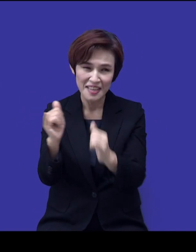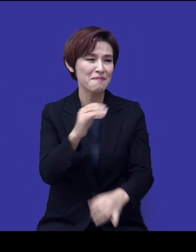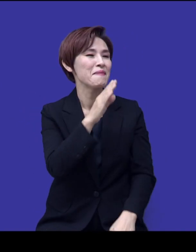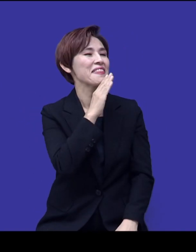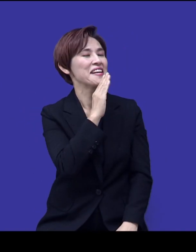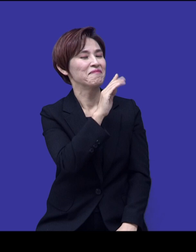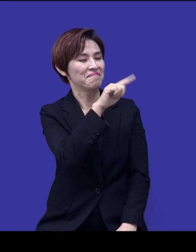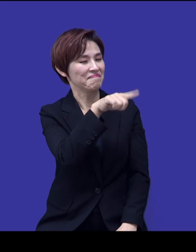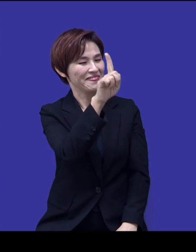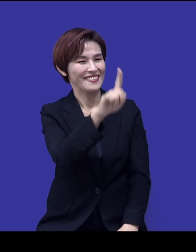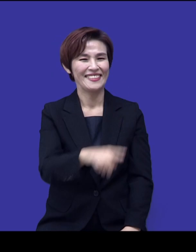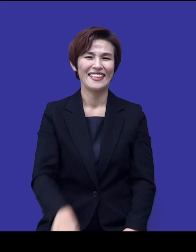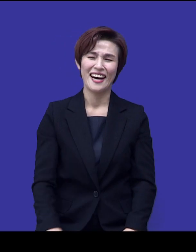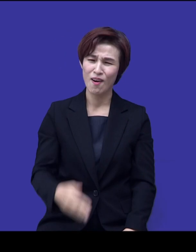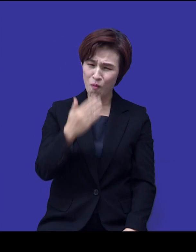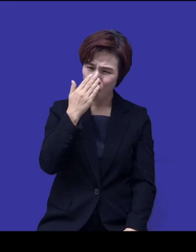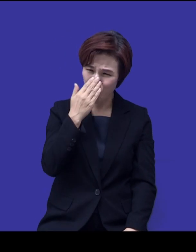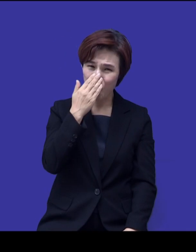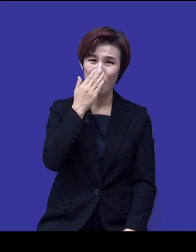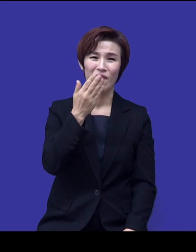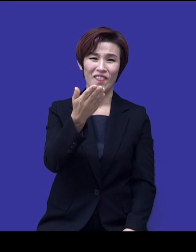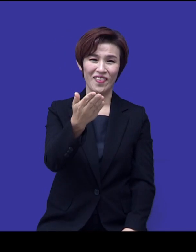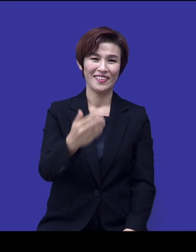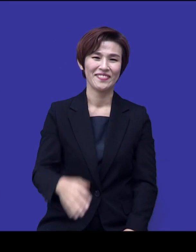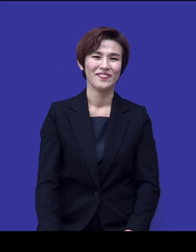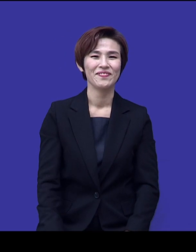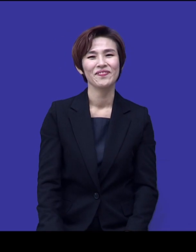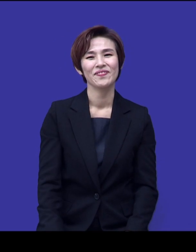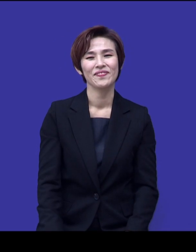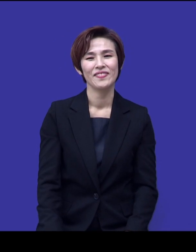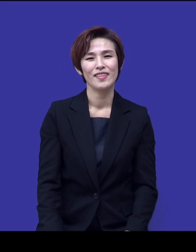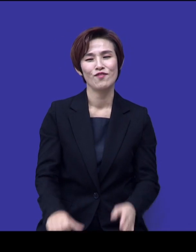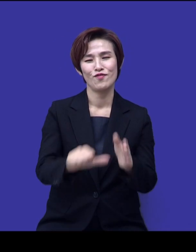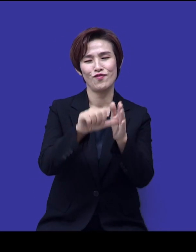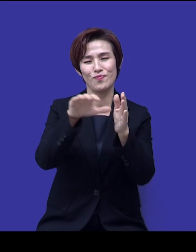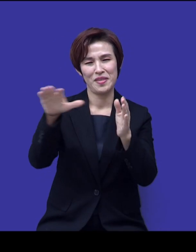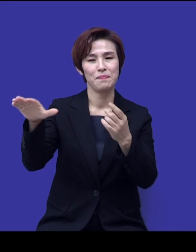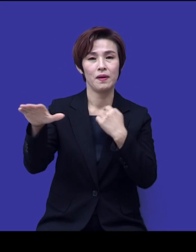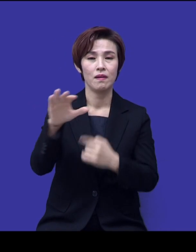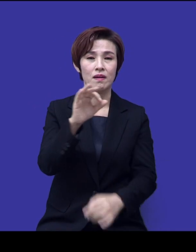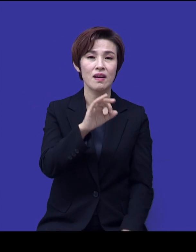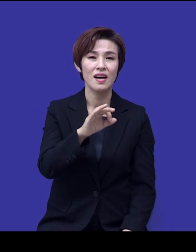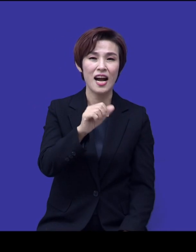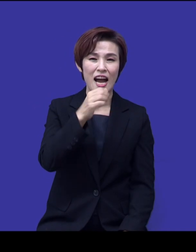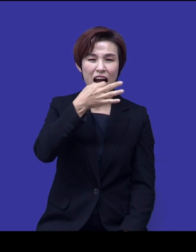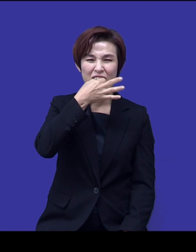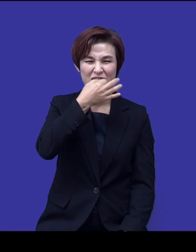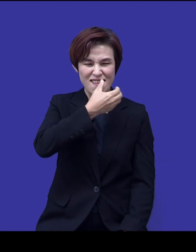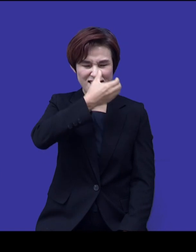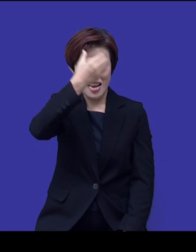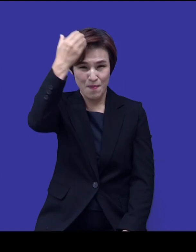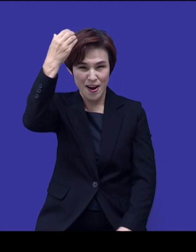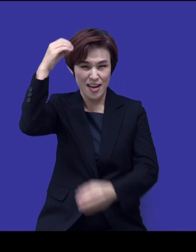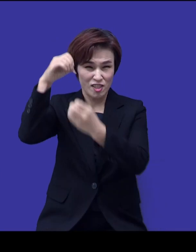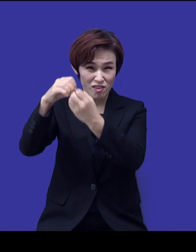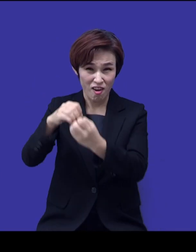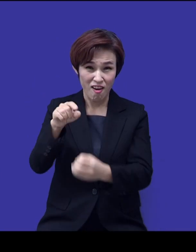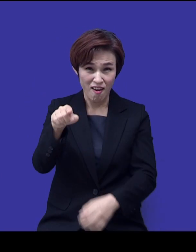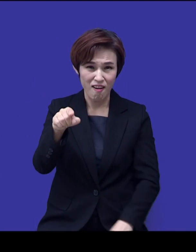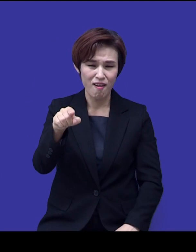예. 너무 겸손하신데요. 드라마 연출가로 네. 굉장히 이름을 날리셨잖아요. 야망의 전설하면 국민 드라마였잖아요.